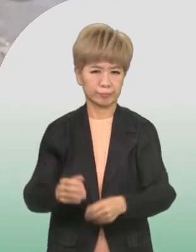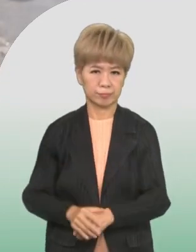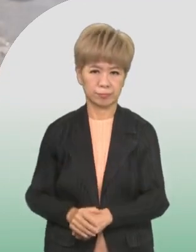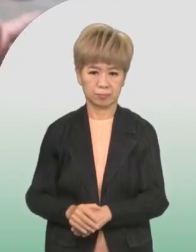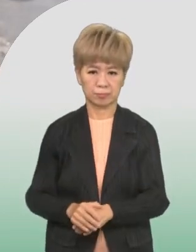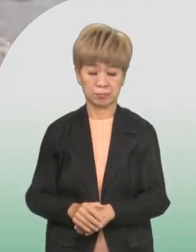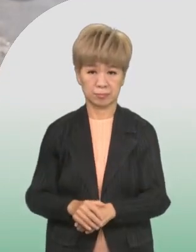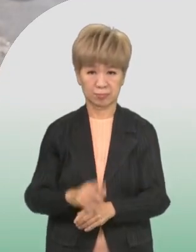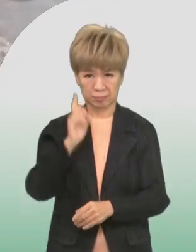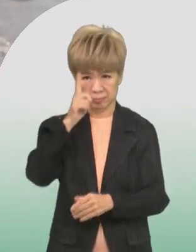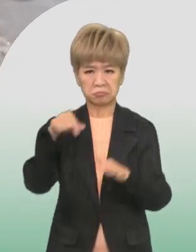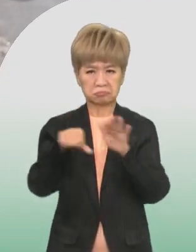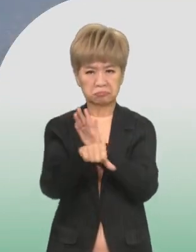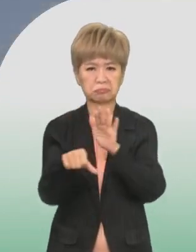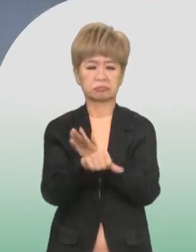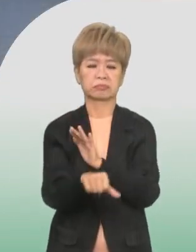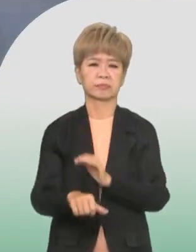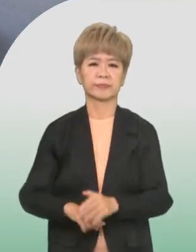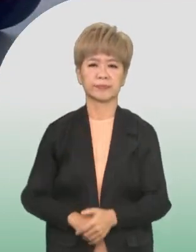是只有进没有出。